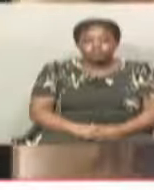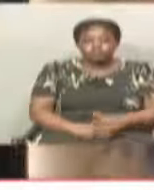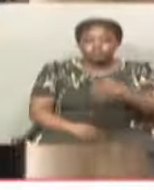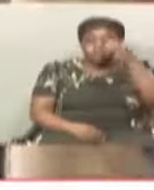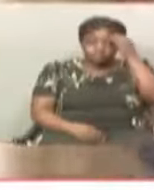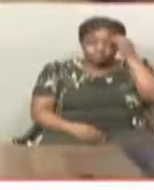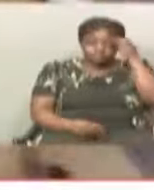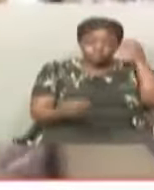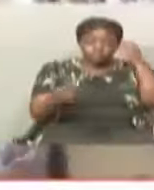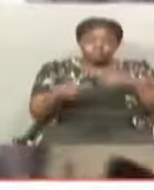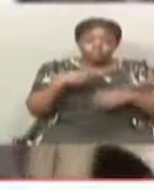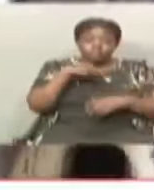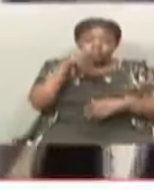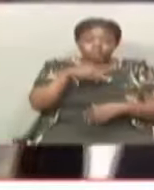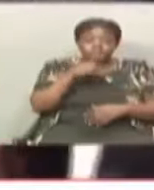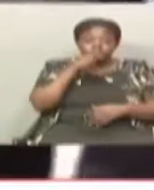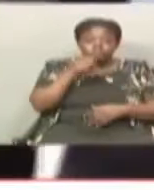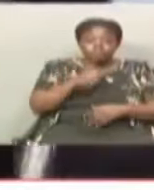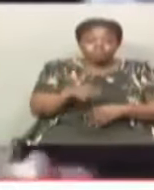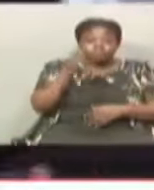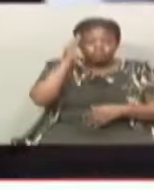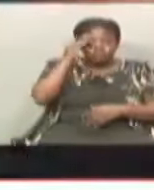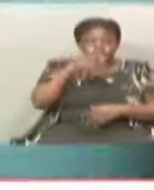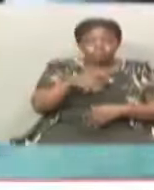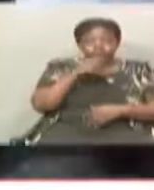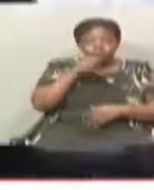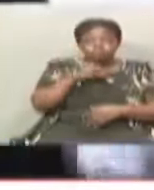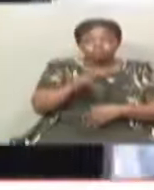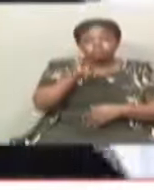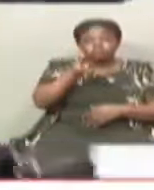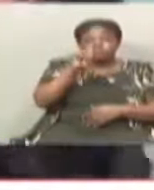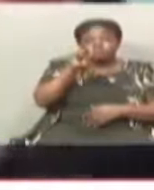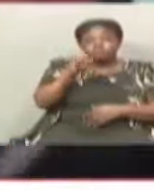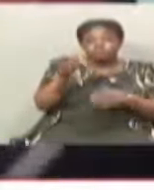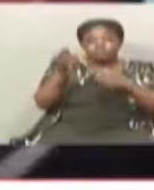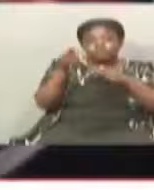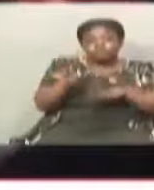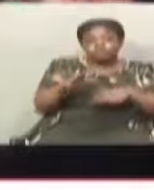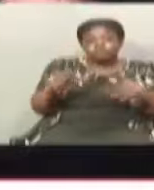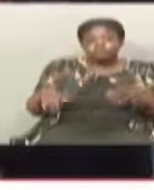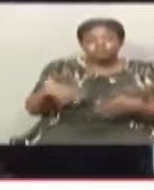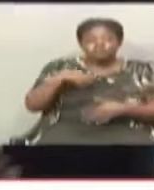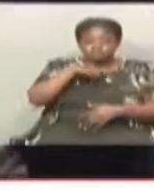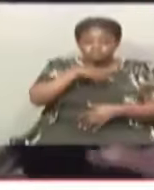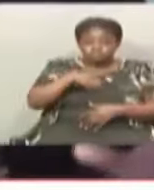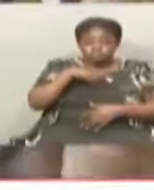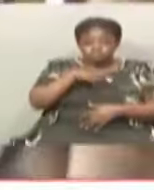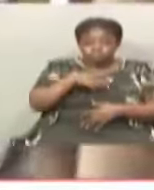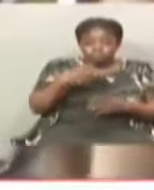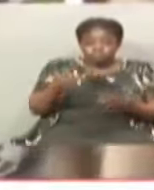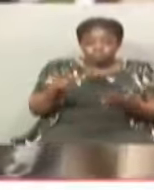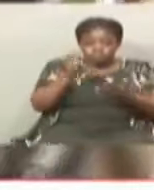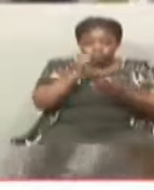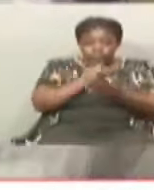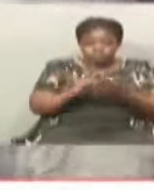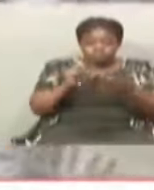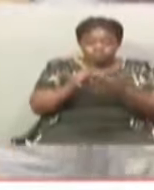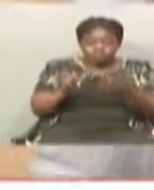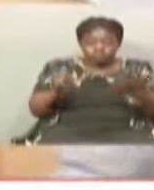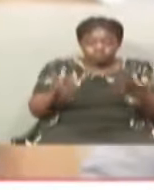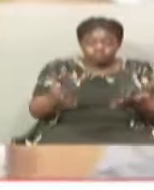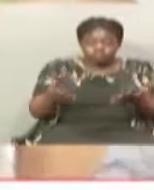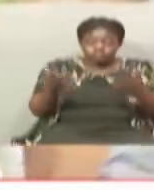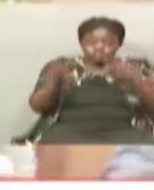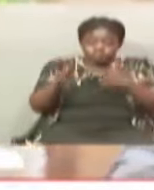Joseph Sentongo yatabuse oluvannyuma lw'okisegeera nti kitaawe Benard Kigwami yagenda okufa ng'amulinako obukyayi era nti yakissa mu buwandiike nti afudde